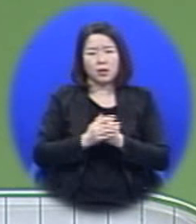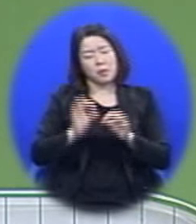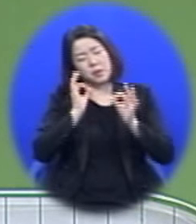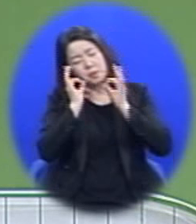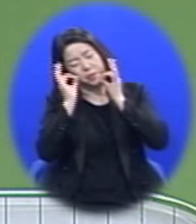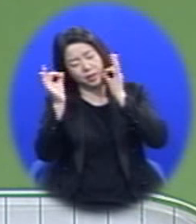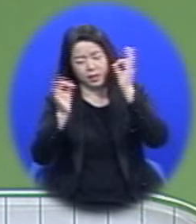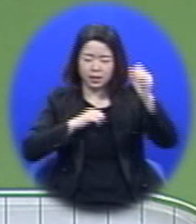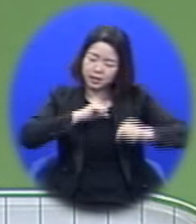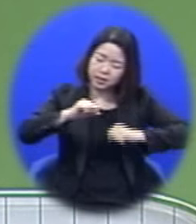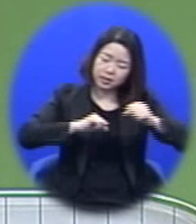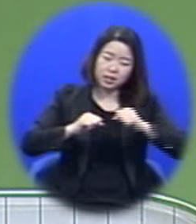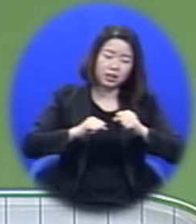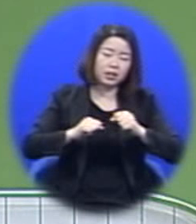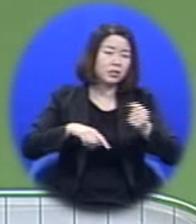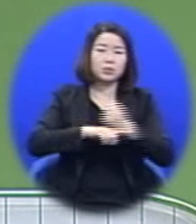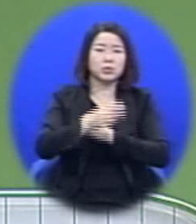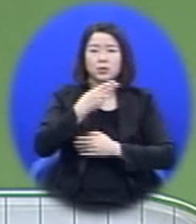의미가 없어져요.